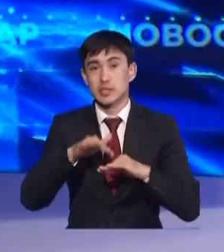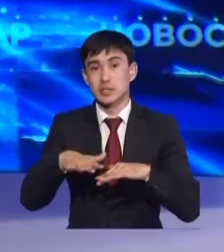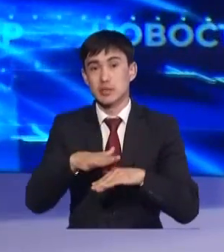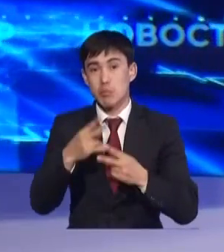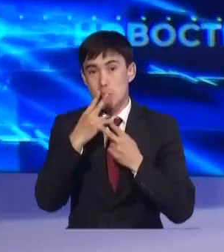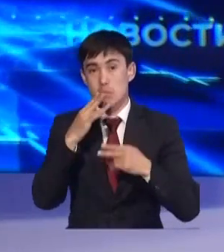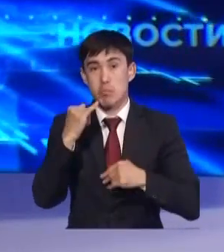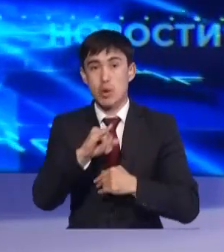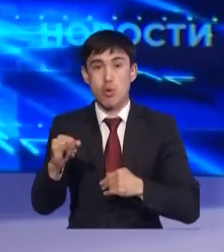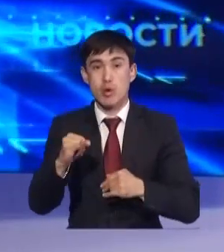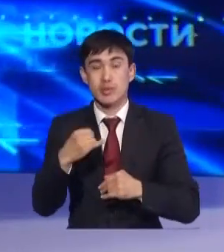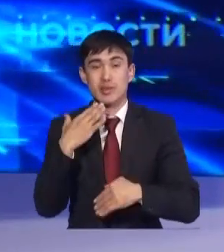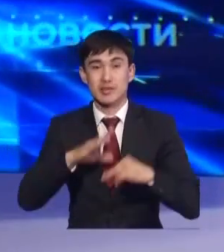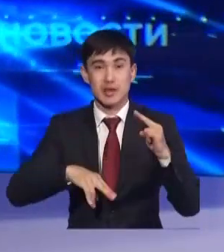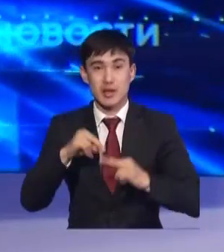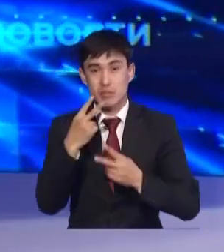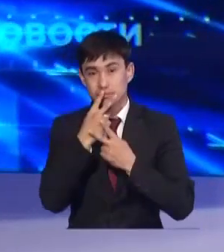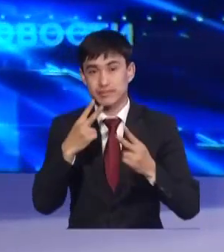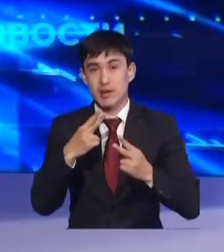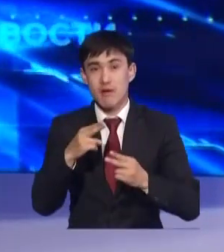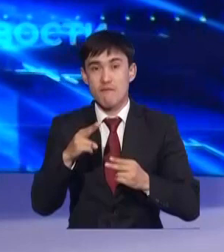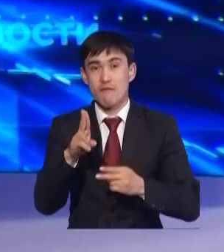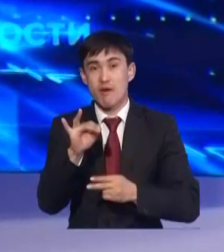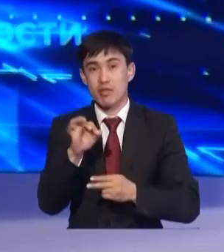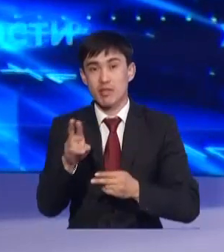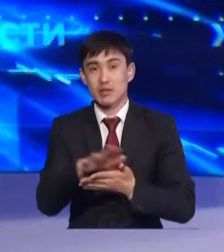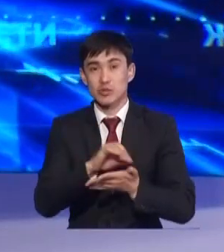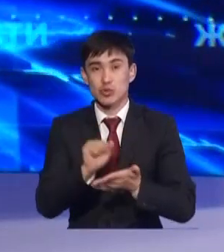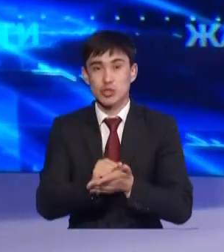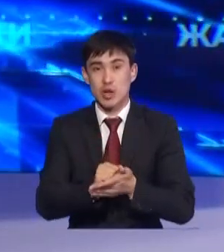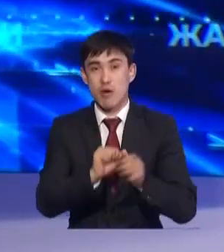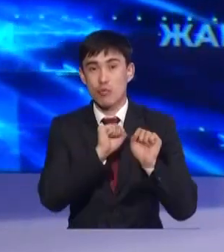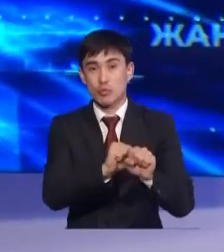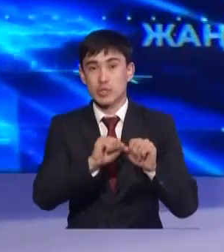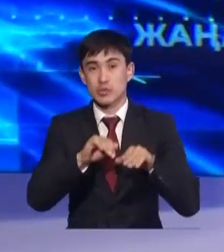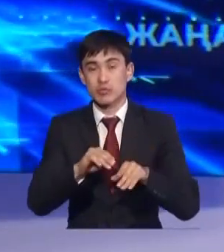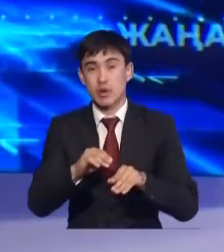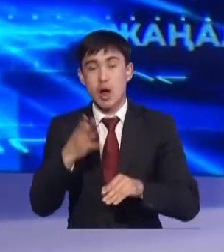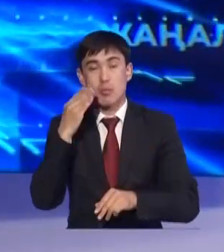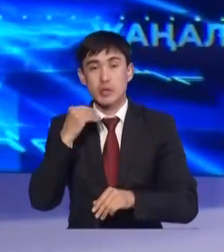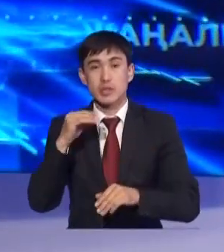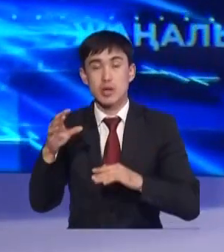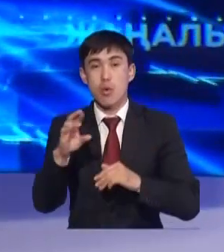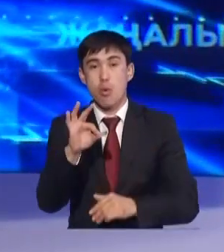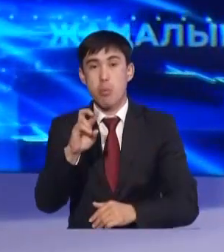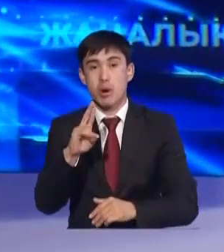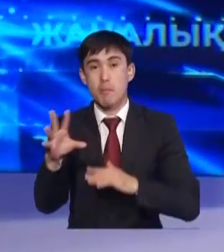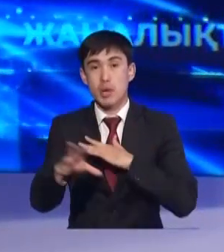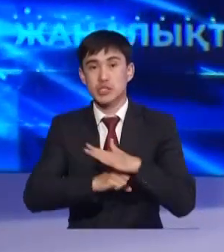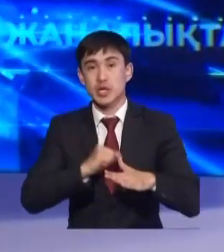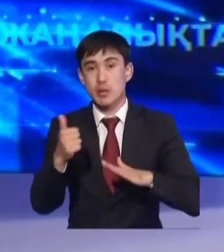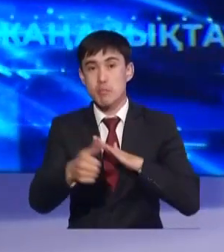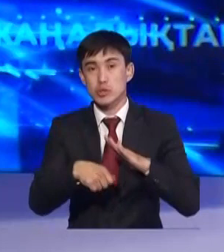побудило вандала разбить стёкла автобусных остановок Петропавловский в Алмааты ОПГ похищал бездомных и